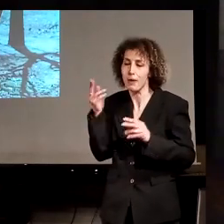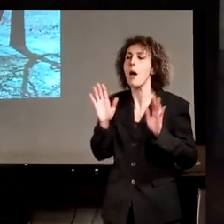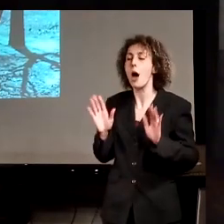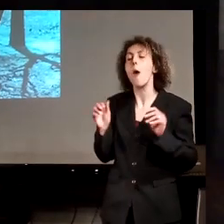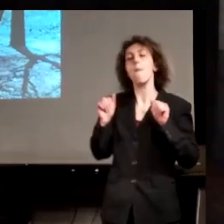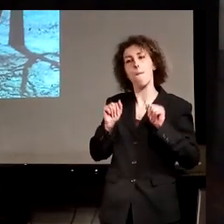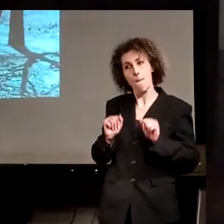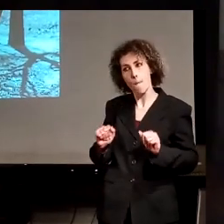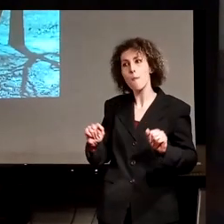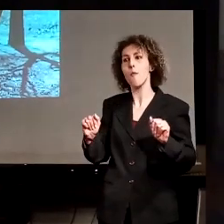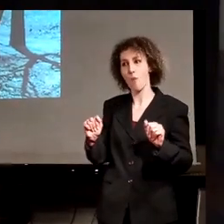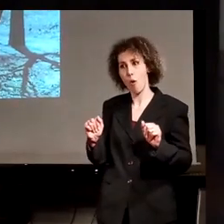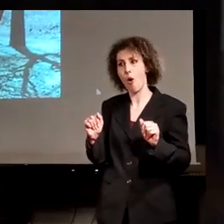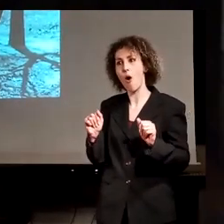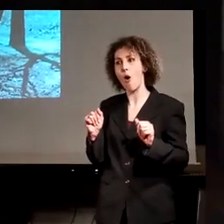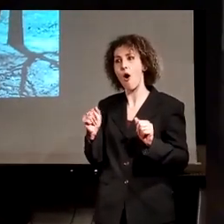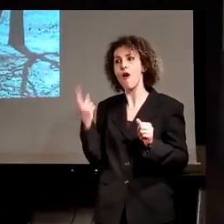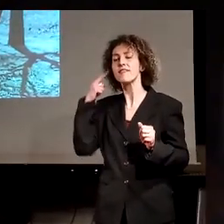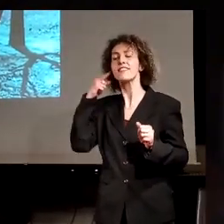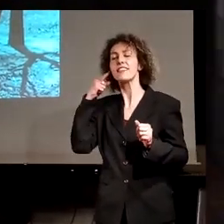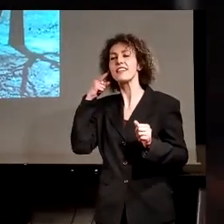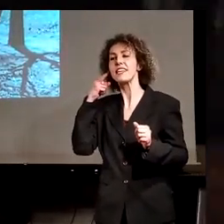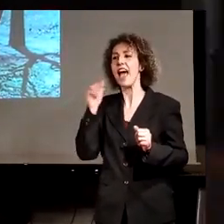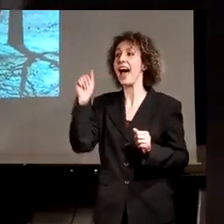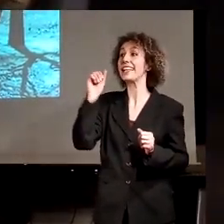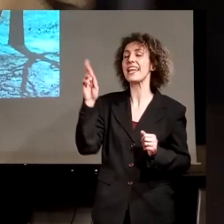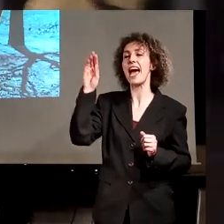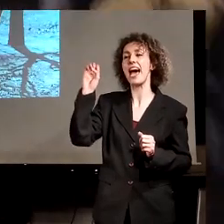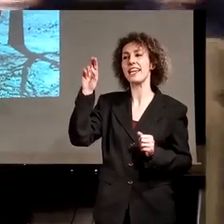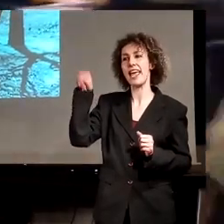pezzo del dottor jekyll e mister hyde andrea rea